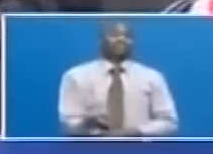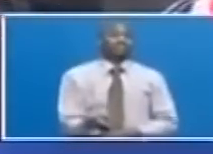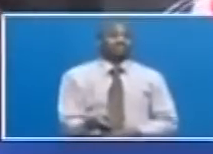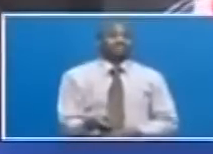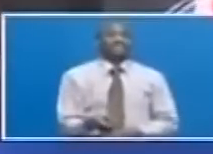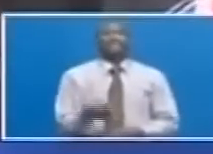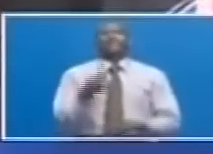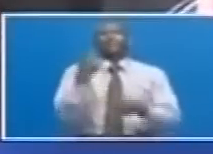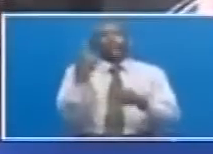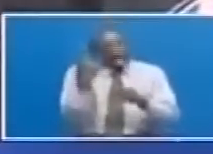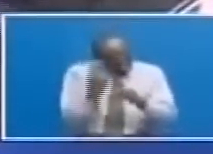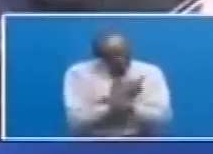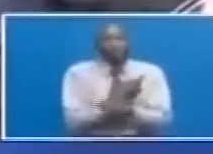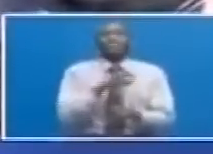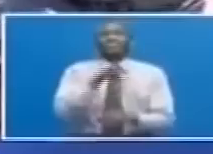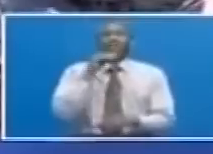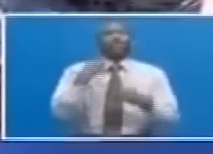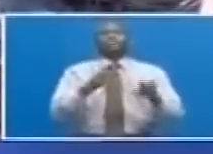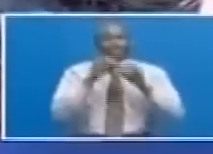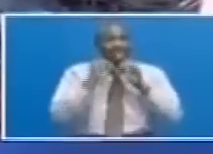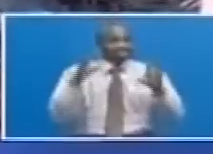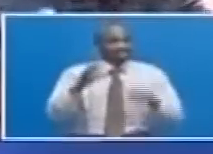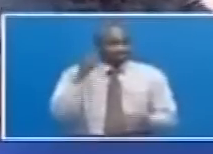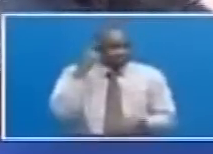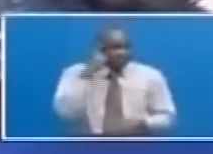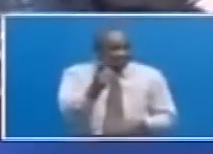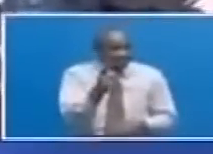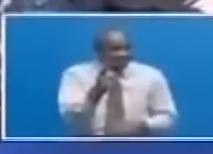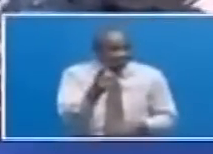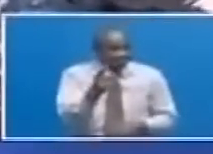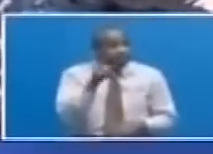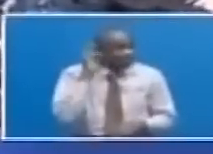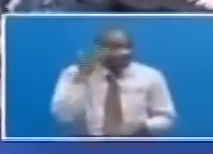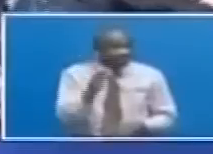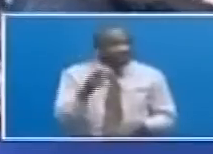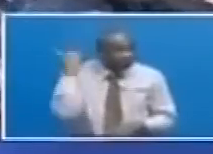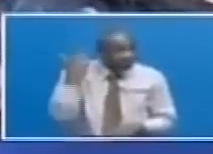akasema hakuna hata ndururu imepotea. Mulisikia mkusikia?